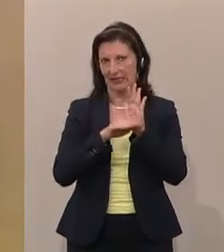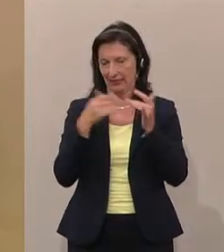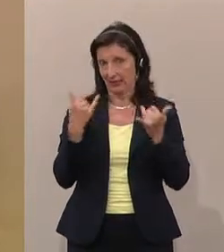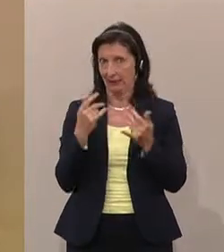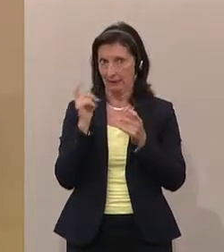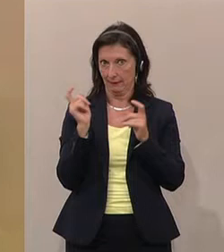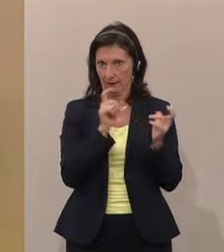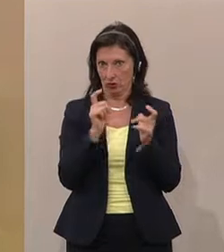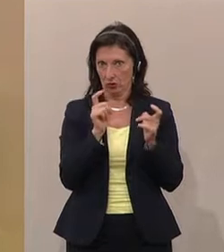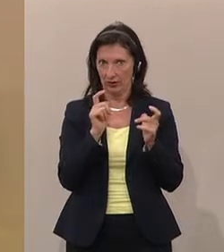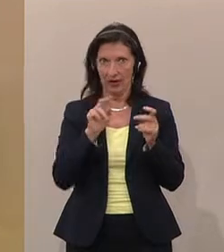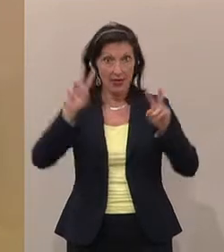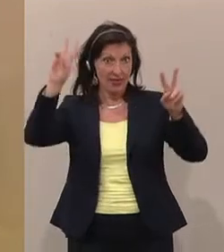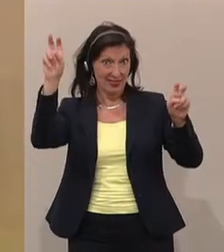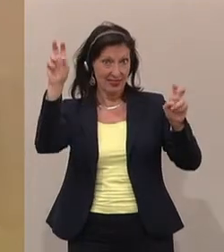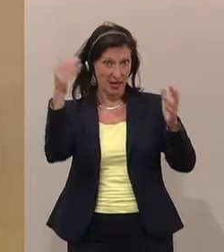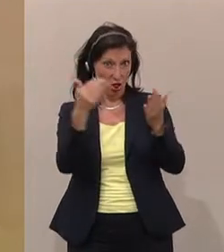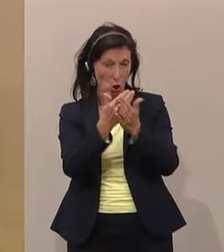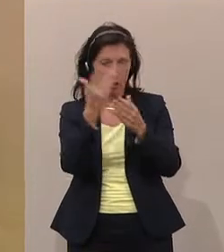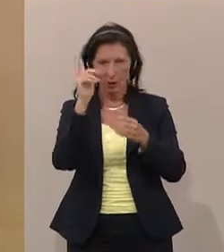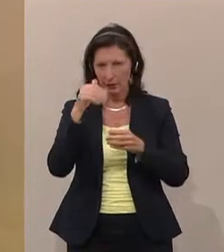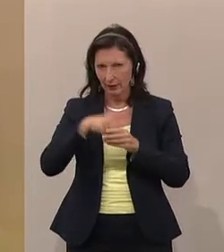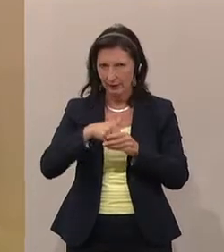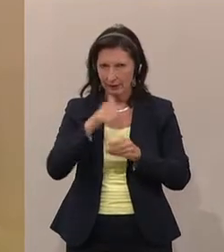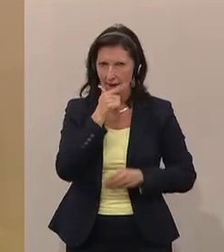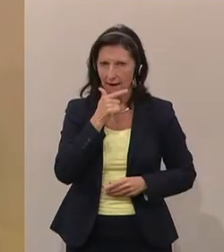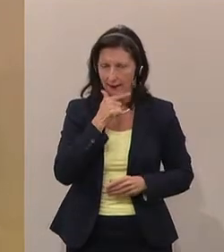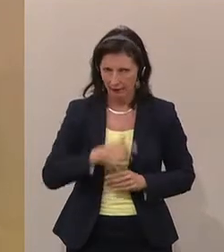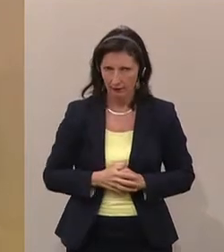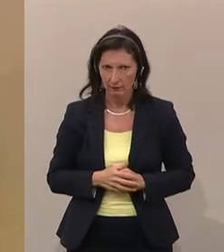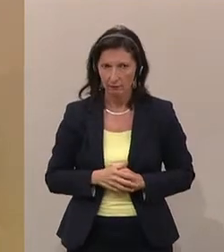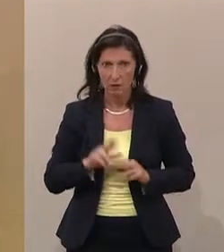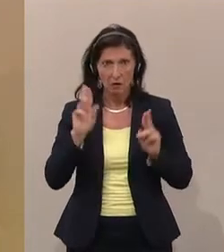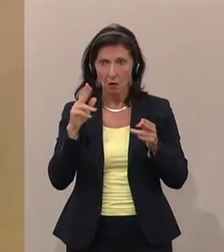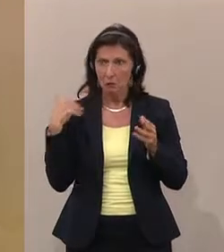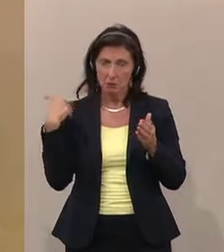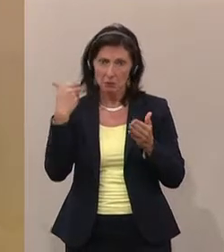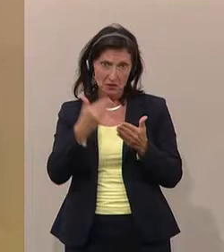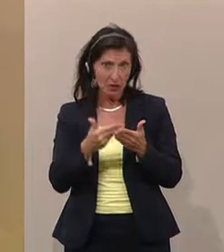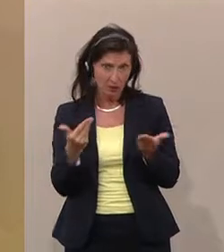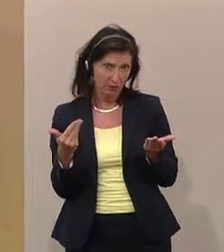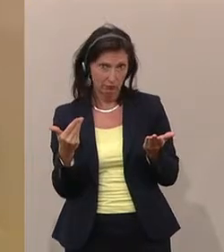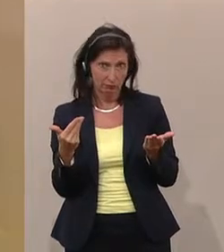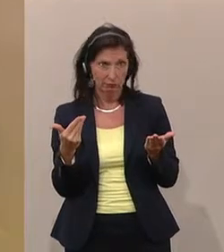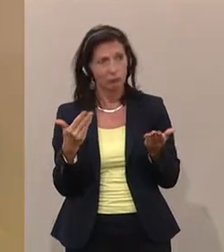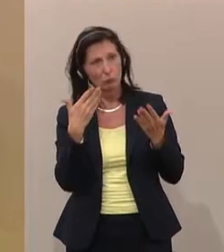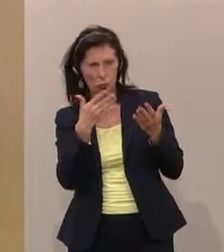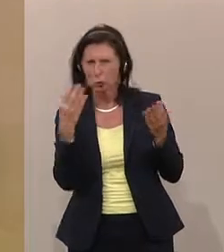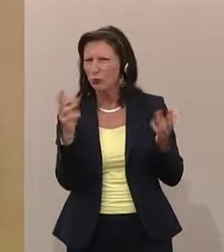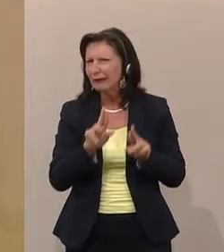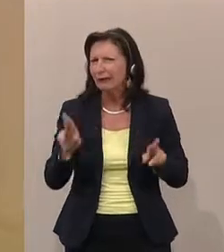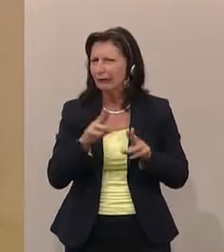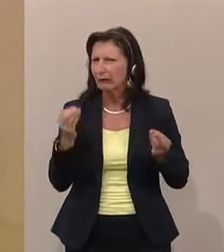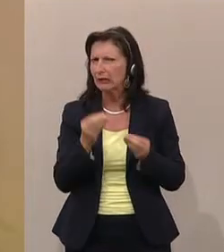Ist jetzt, der Titel ist neu, der Inhalt ist alt, nämlich weil es bisher auch immer etwas derartiges gab. Es hieß